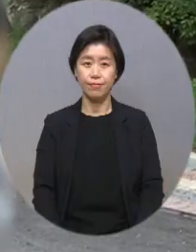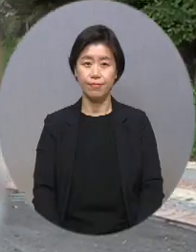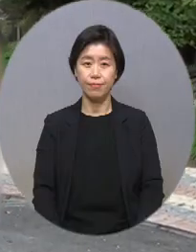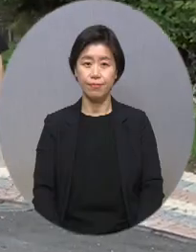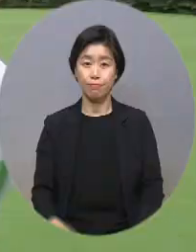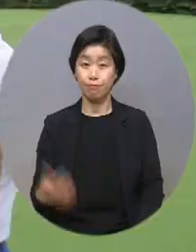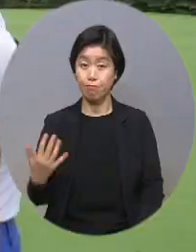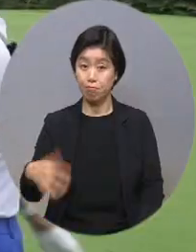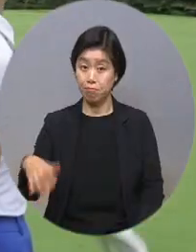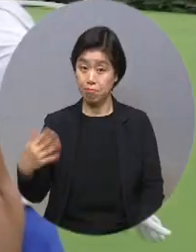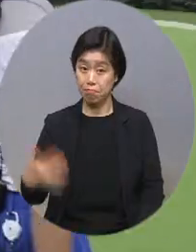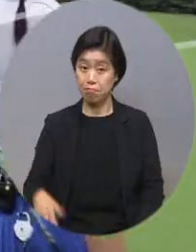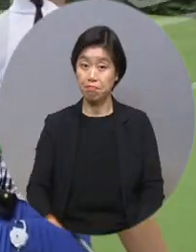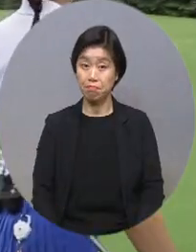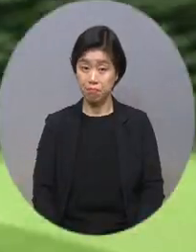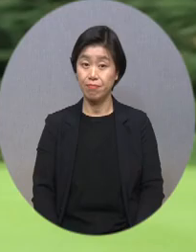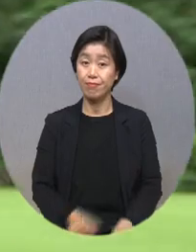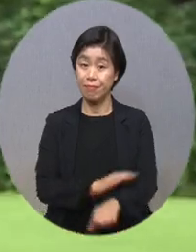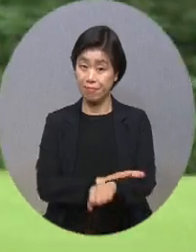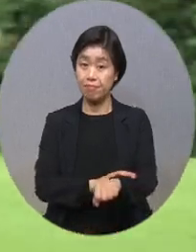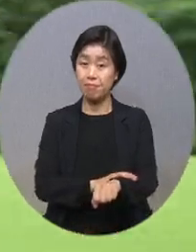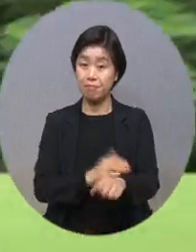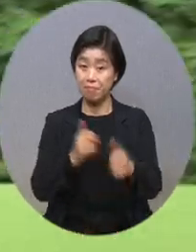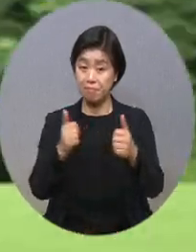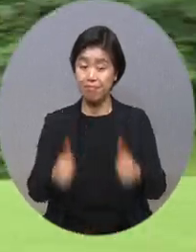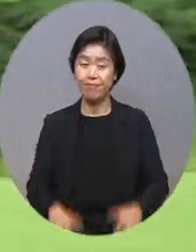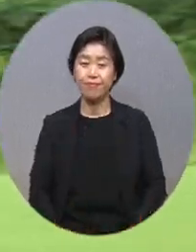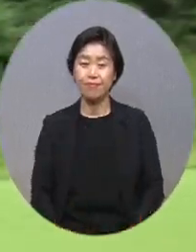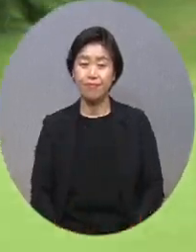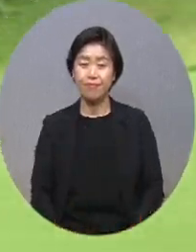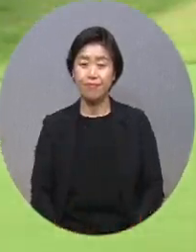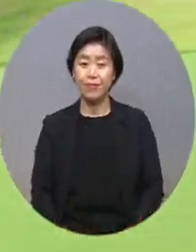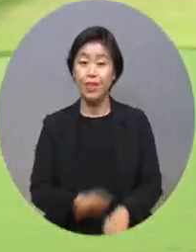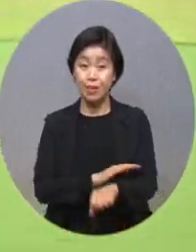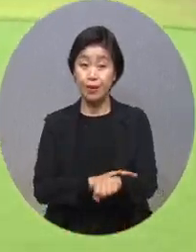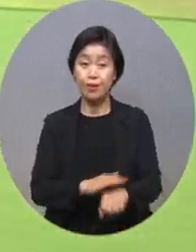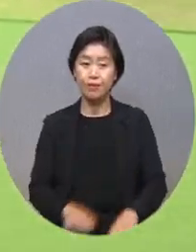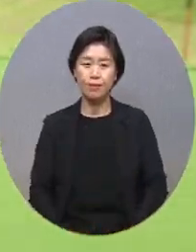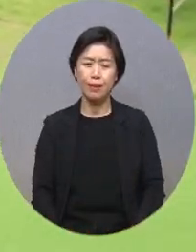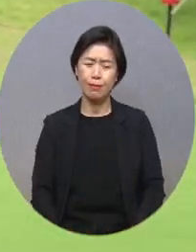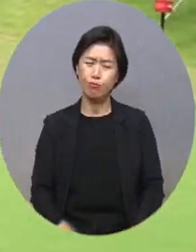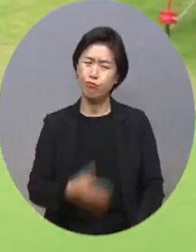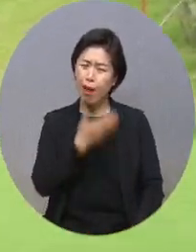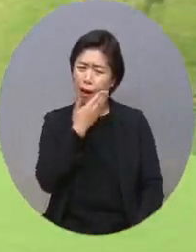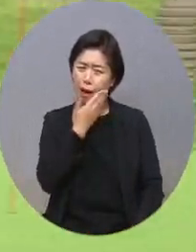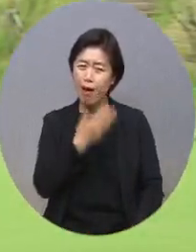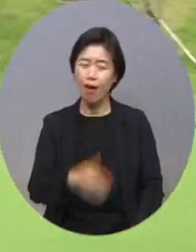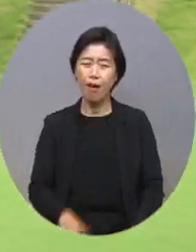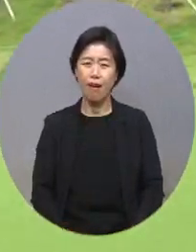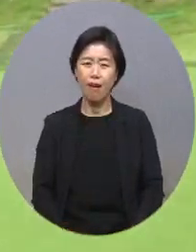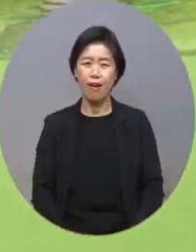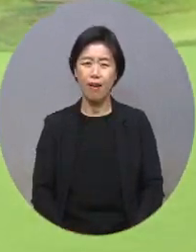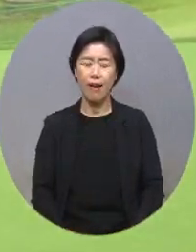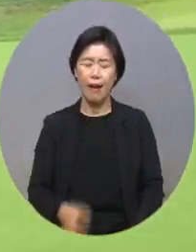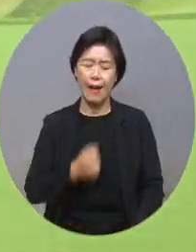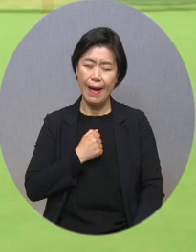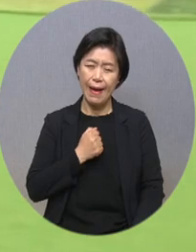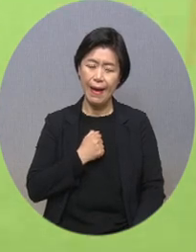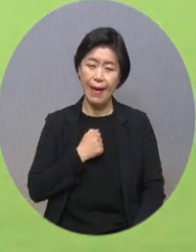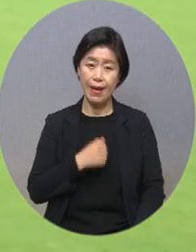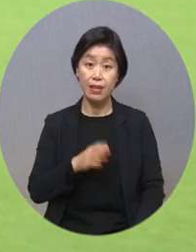와. 오. 와 나이스. 역시. 괜찮. 아, 너무 잘했어 잘했어 잘했어. 아 미쳐버리겠네.